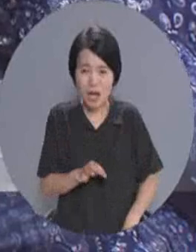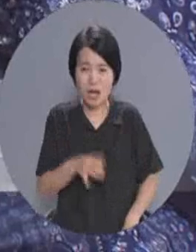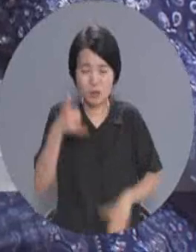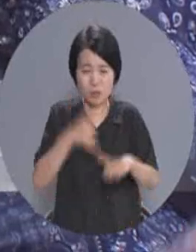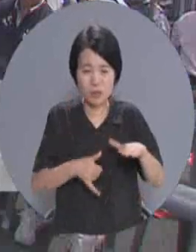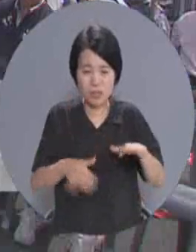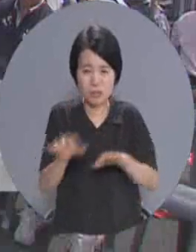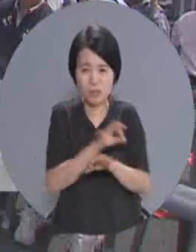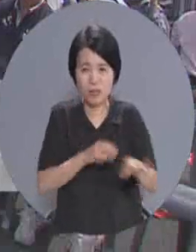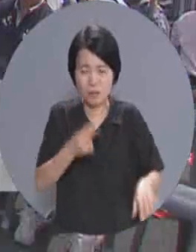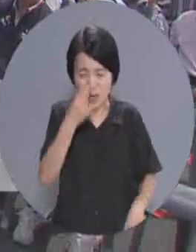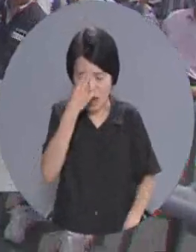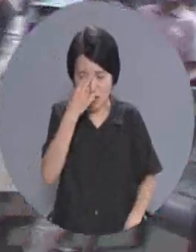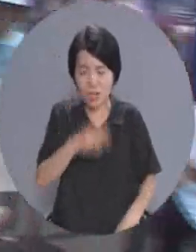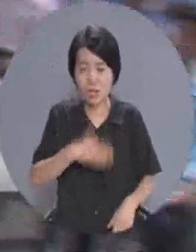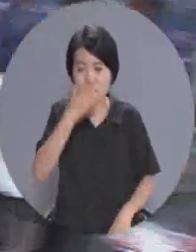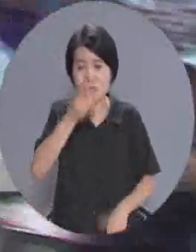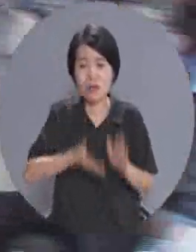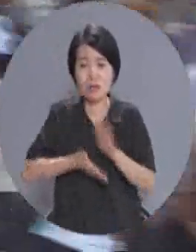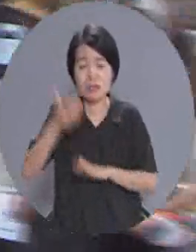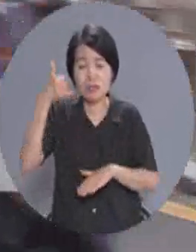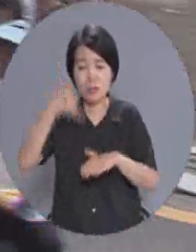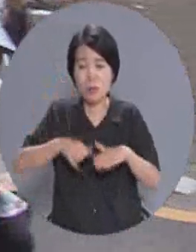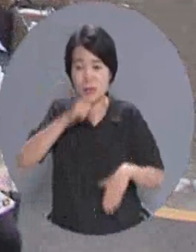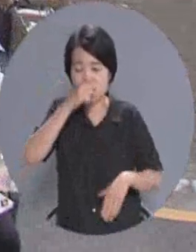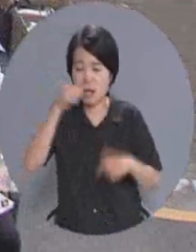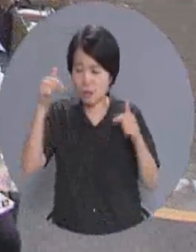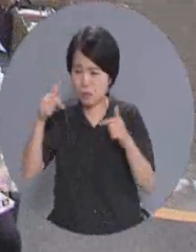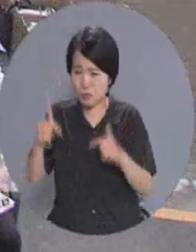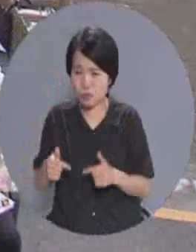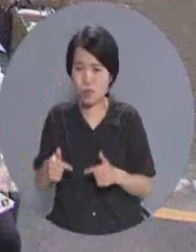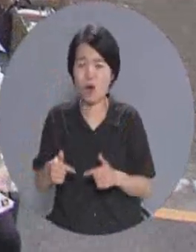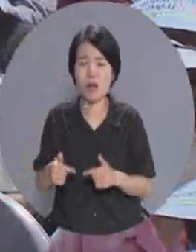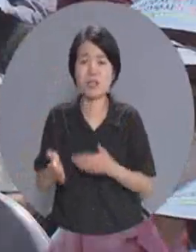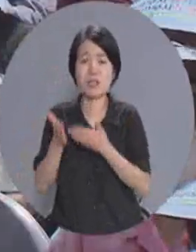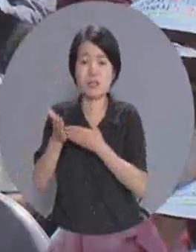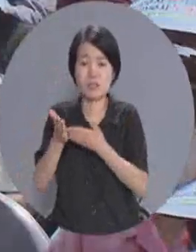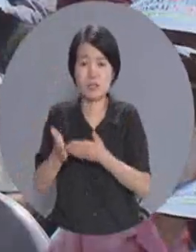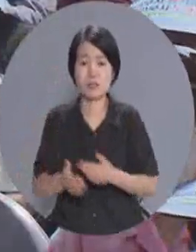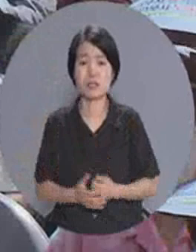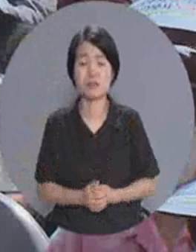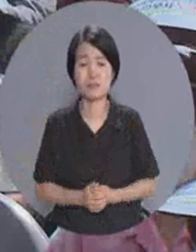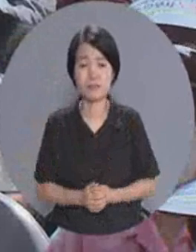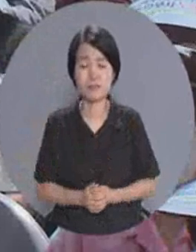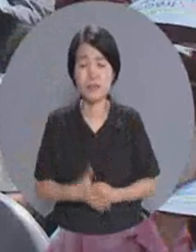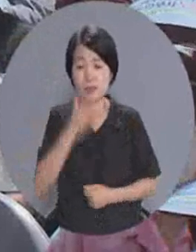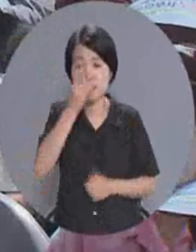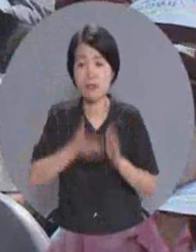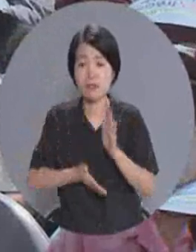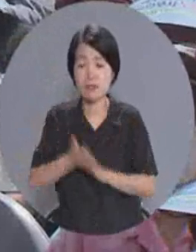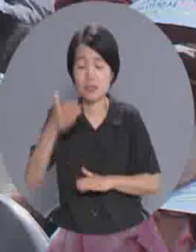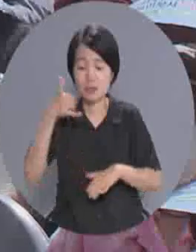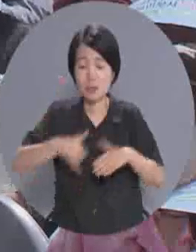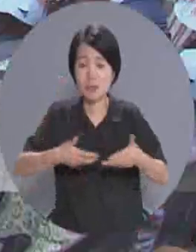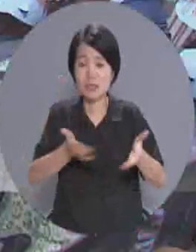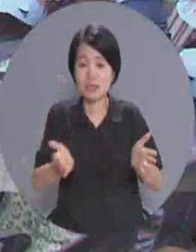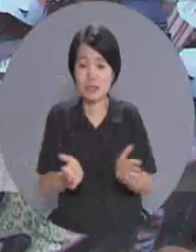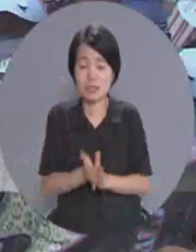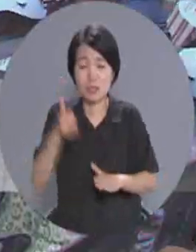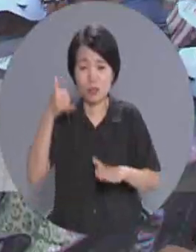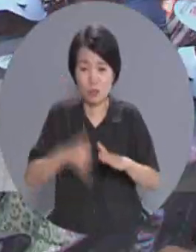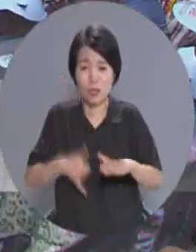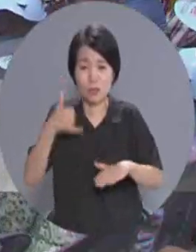어려움에 처해 있지만 순천시 농업 예산은 줄어들고 있다고 주장했습니다. 순천시 농민회는